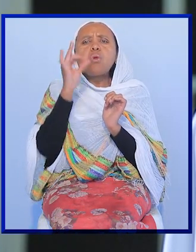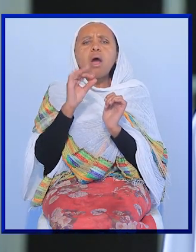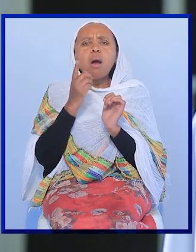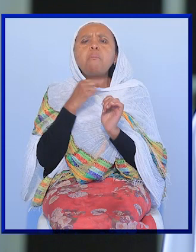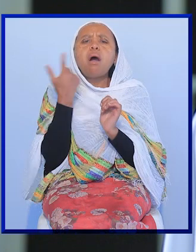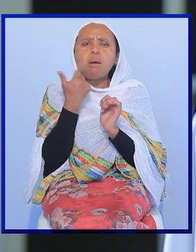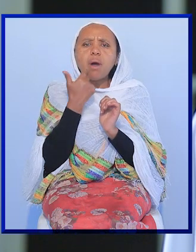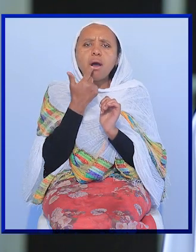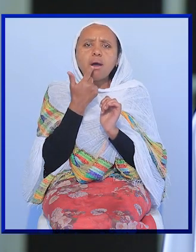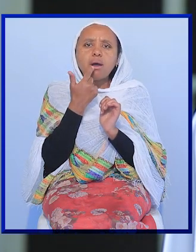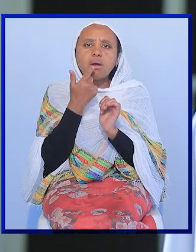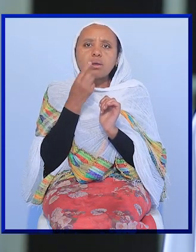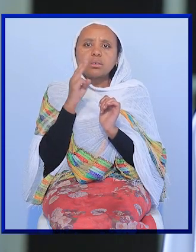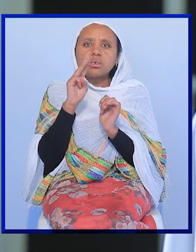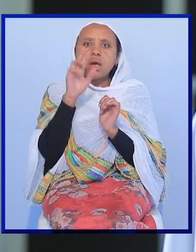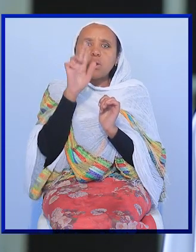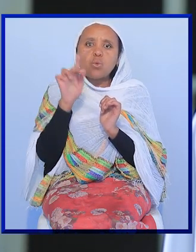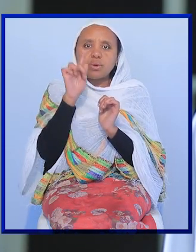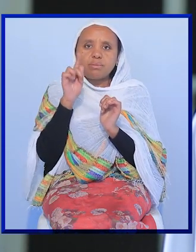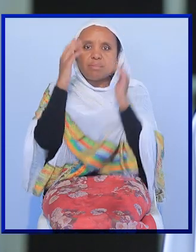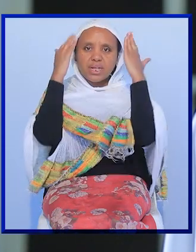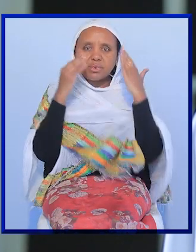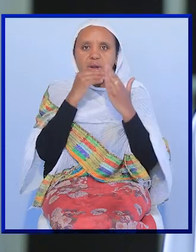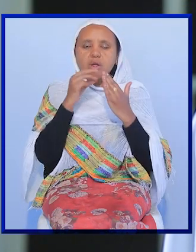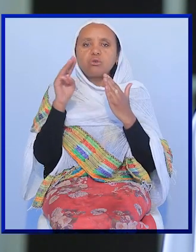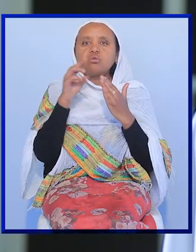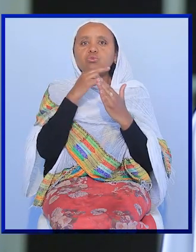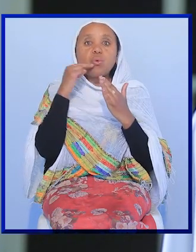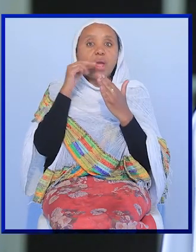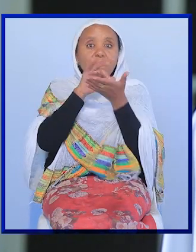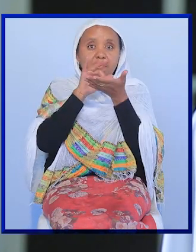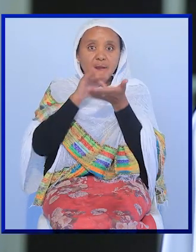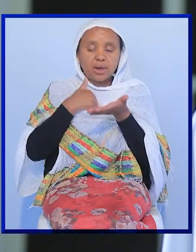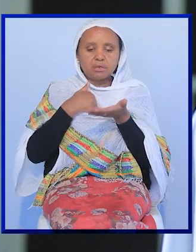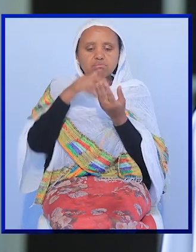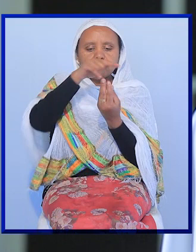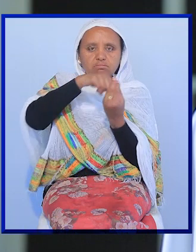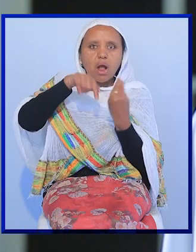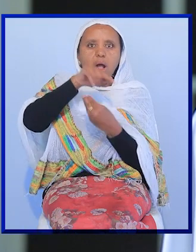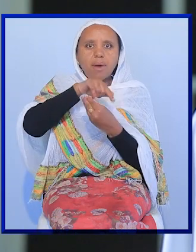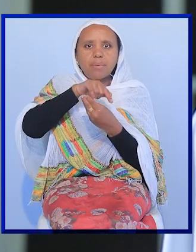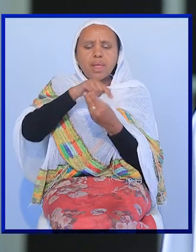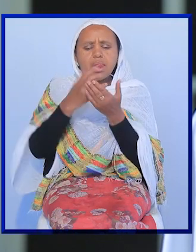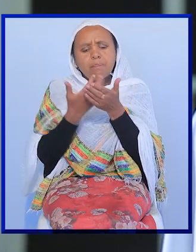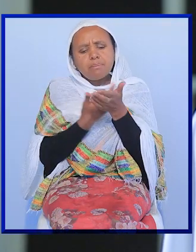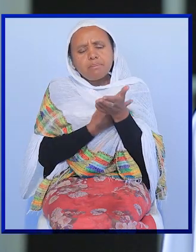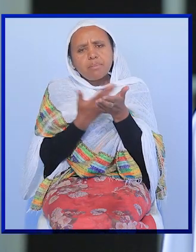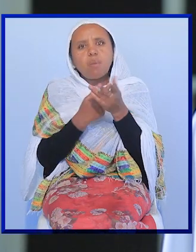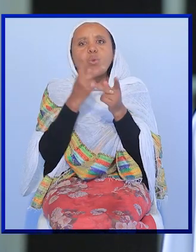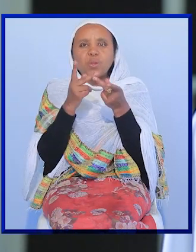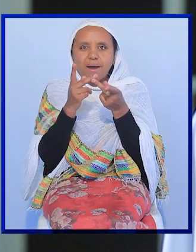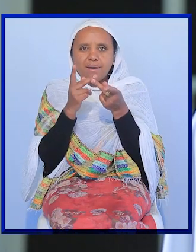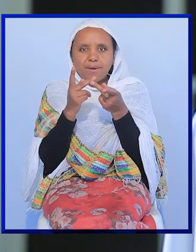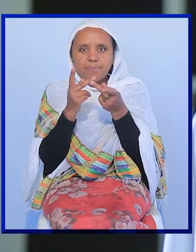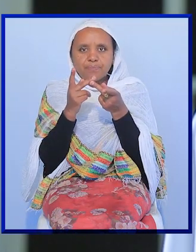ምንድን ናቸው? ሳሮን የተባለችው በግብጽና በሶሪያ መካከል ያለች መንገድ ነች። ለምለም ነች። ምንድን